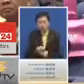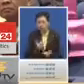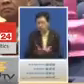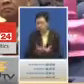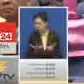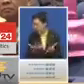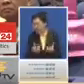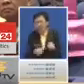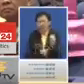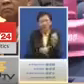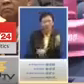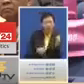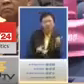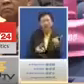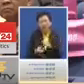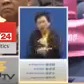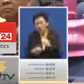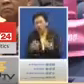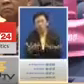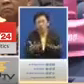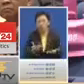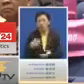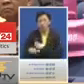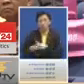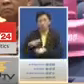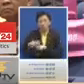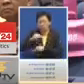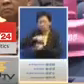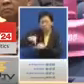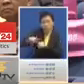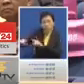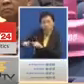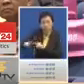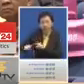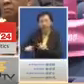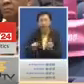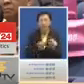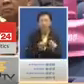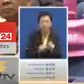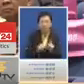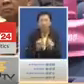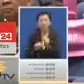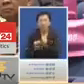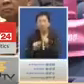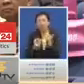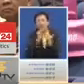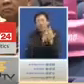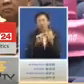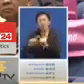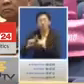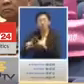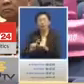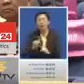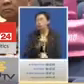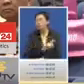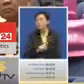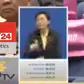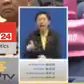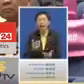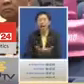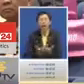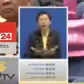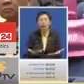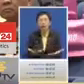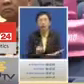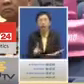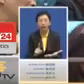รไม่มีเงินพ่อค้ารายเล็กรายน้อยรายย่อยรายใหญ่ตามตำบลตามอำเภอตามจังหวัดเรียบครับเอาเงินมาอย่างไรอ่ะ